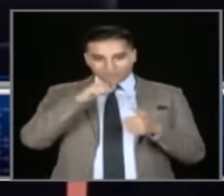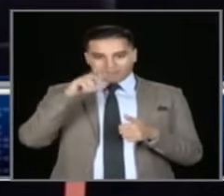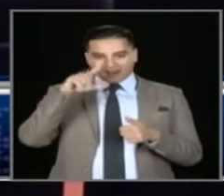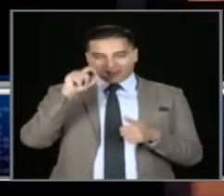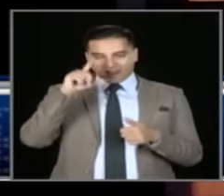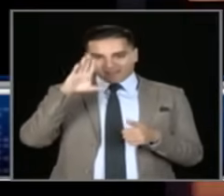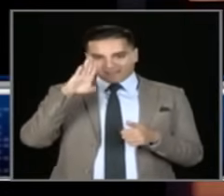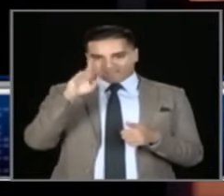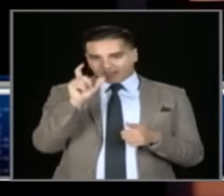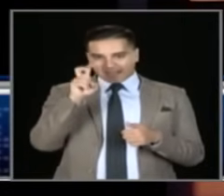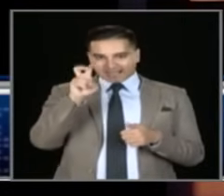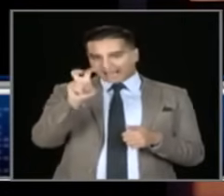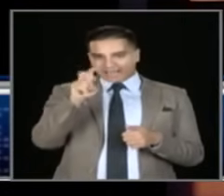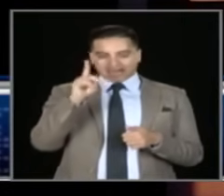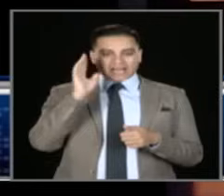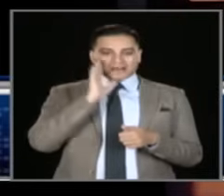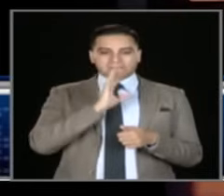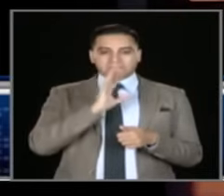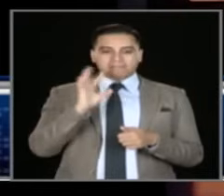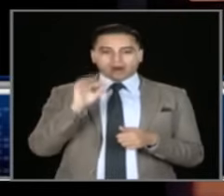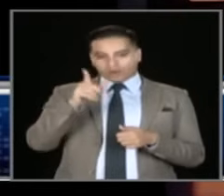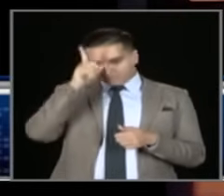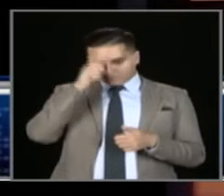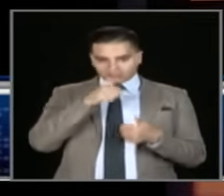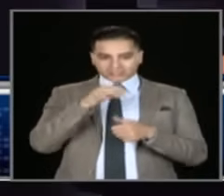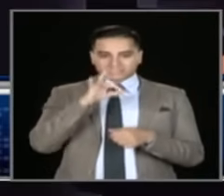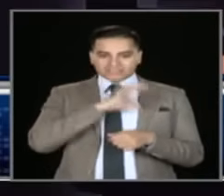فالكنايزيشن. تم اكتشاف العملية